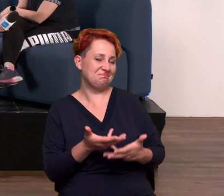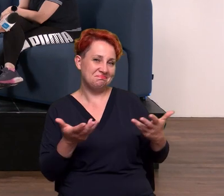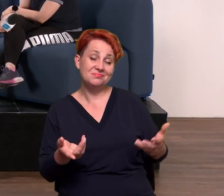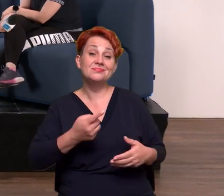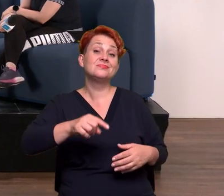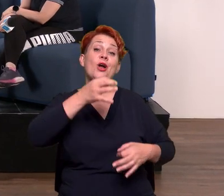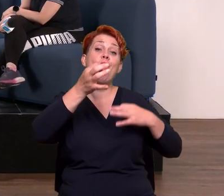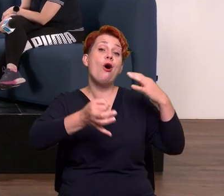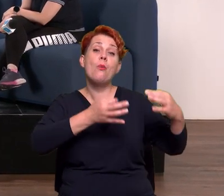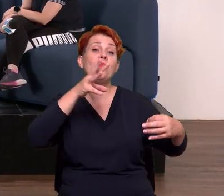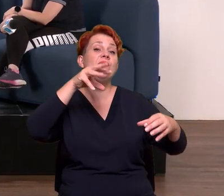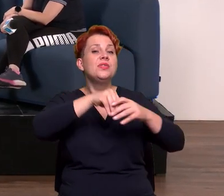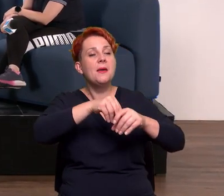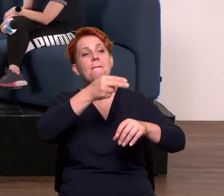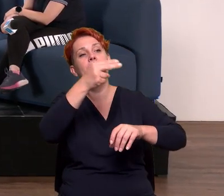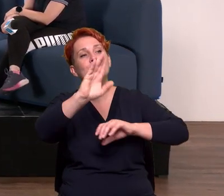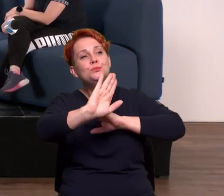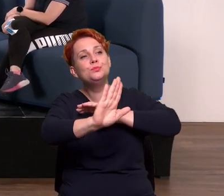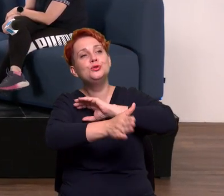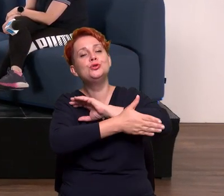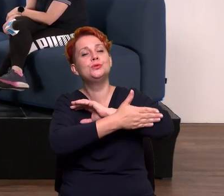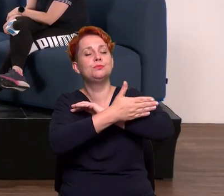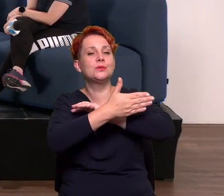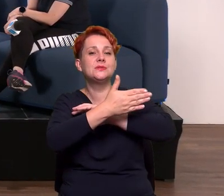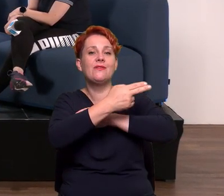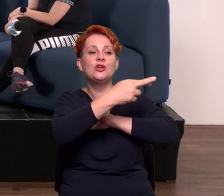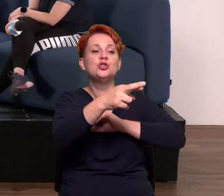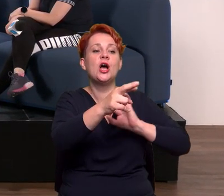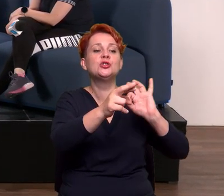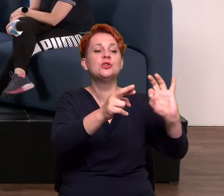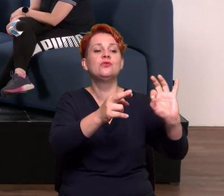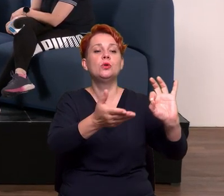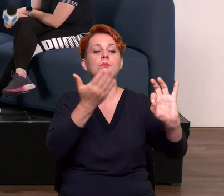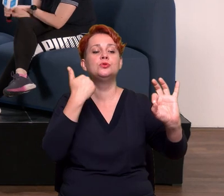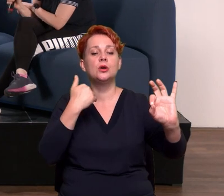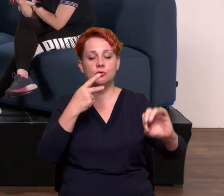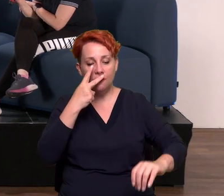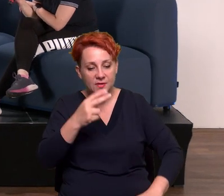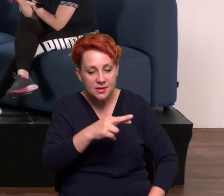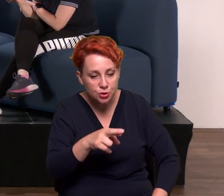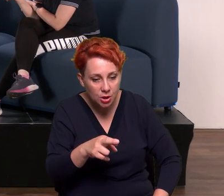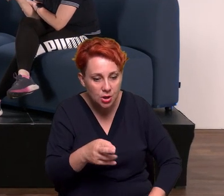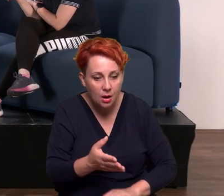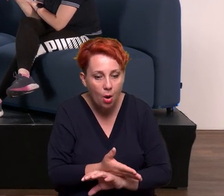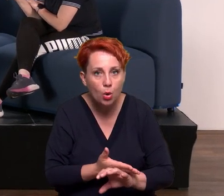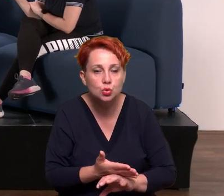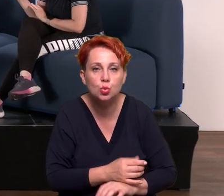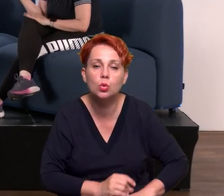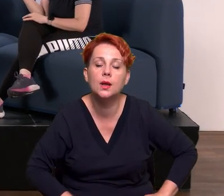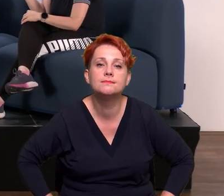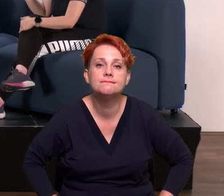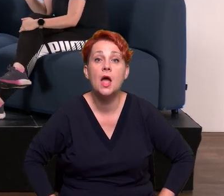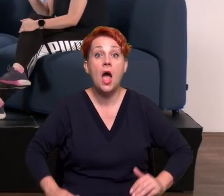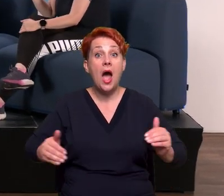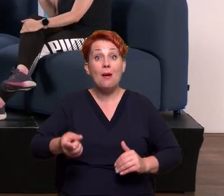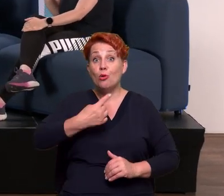w naszych opowieściach o przeszłości, o rzeczy, wierzymy tym rzeczom, a one nas oszukują. Albo to my oszukujemy rzeczy, jakoś